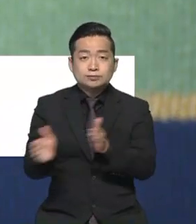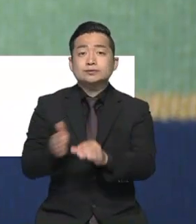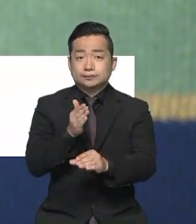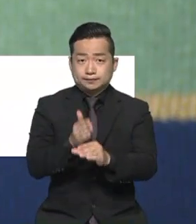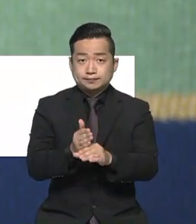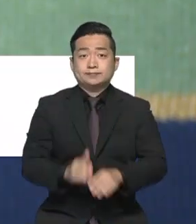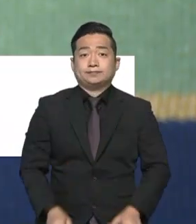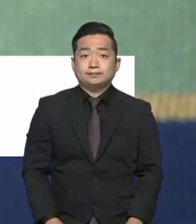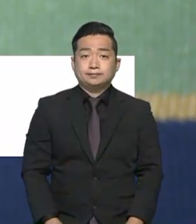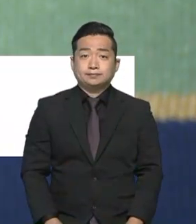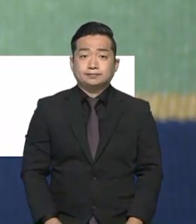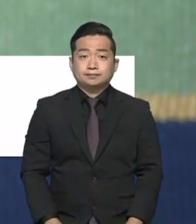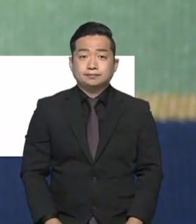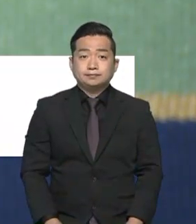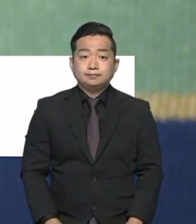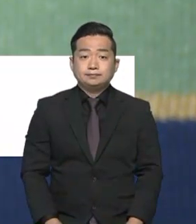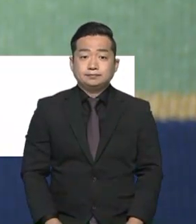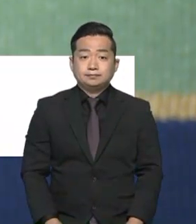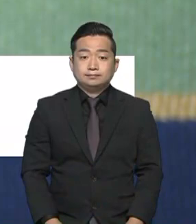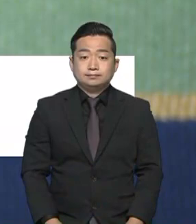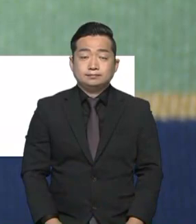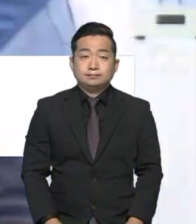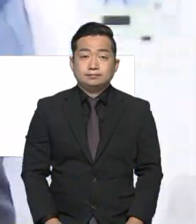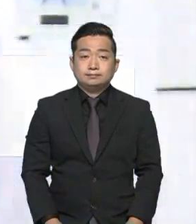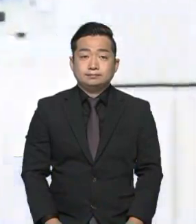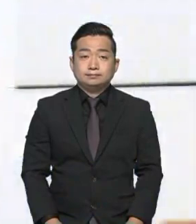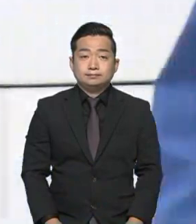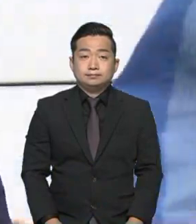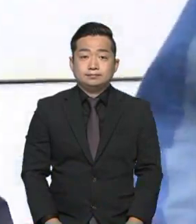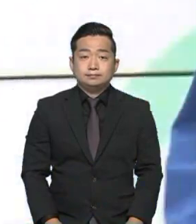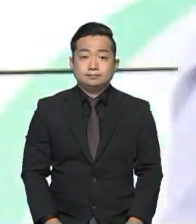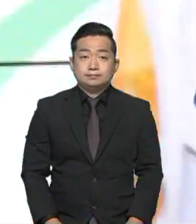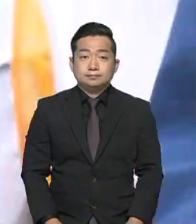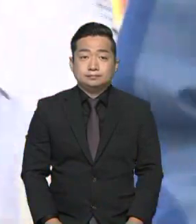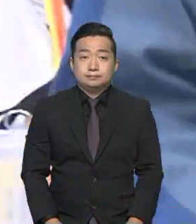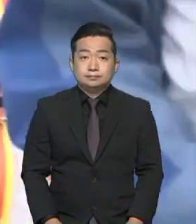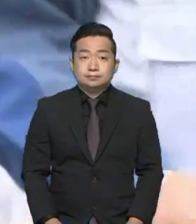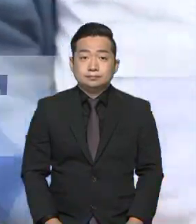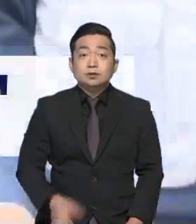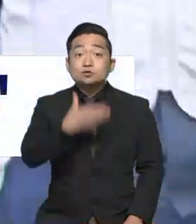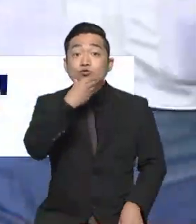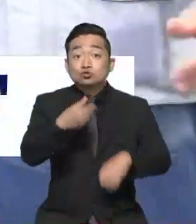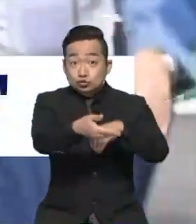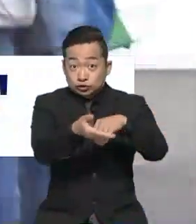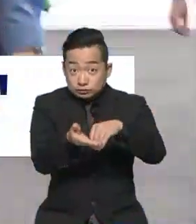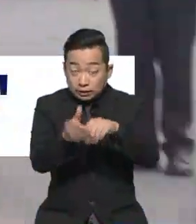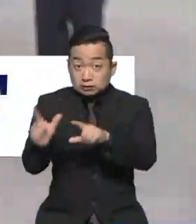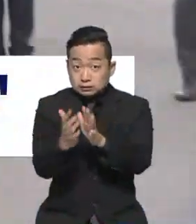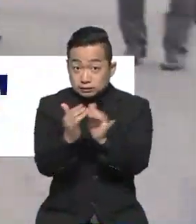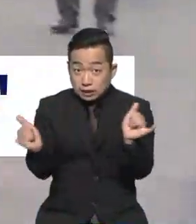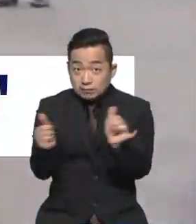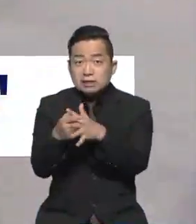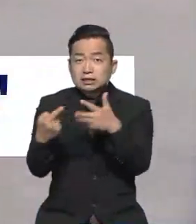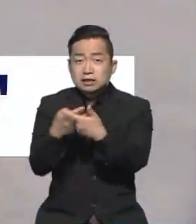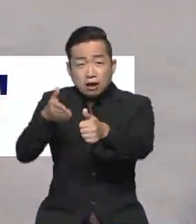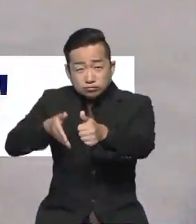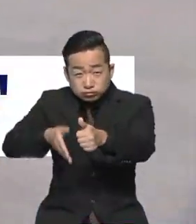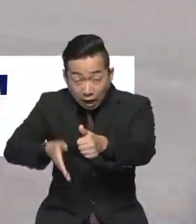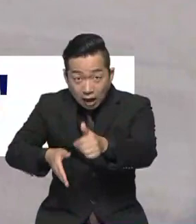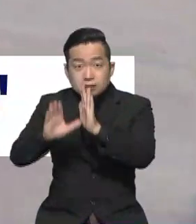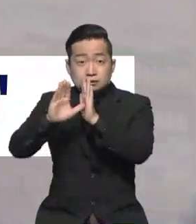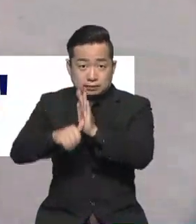preparatory measures which we are taking now. 후쿠시마 주민들의 이해를 얻기 위해서는 사실을 숨기지